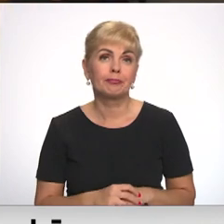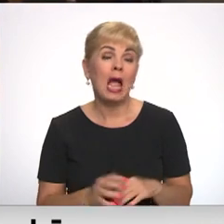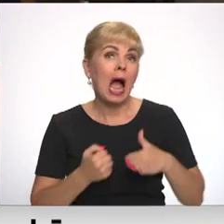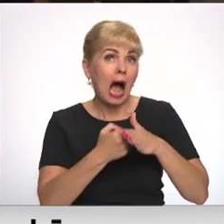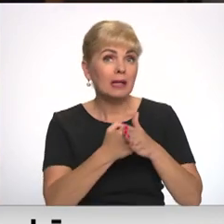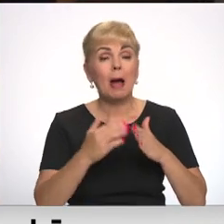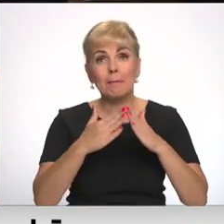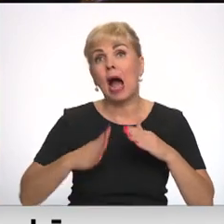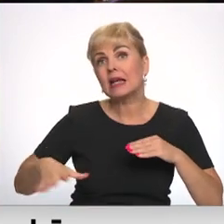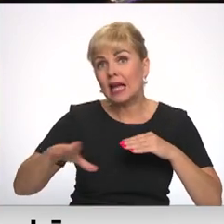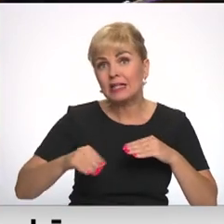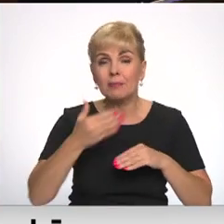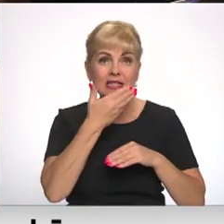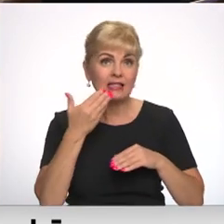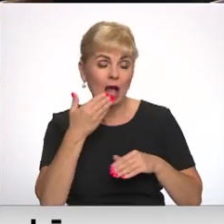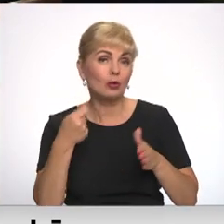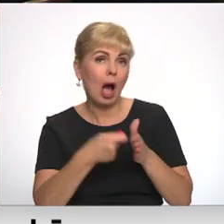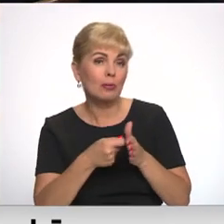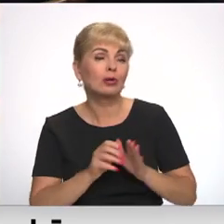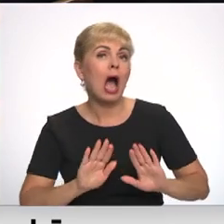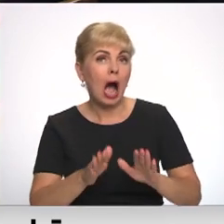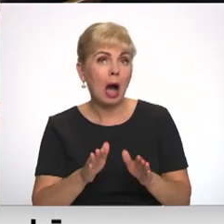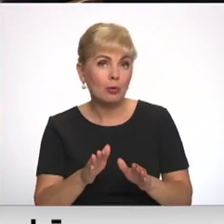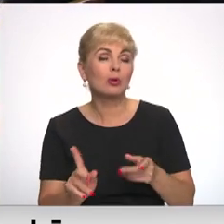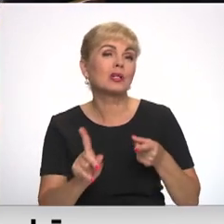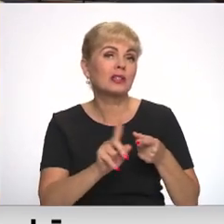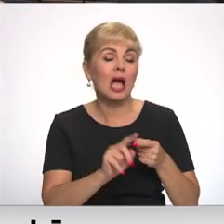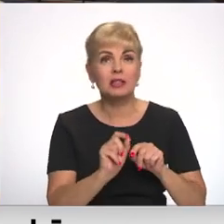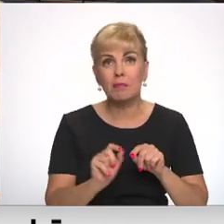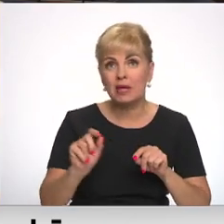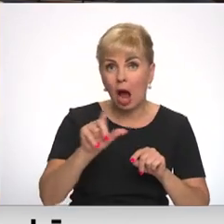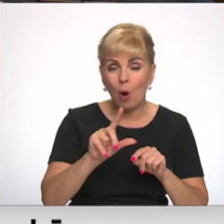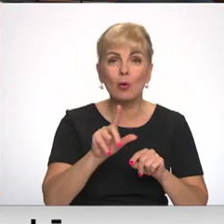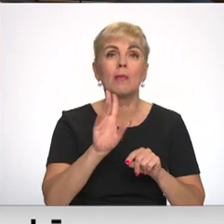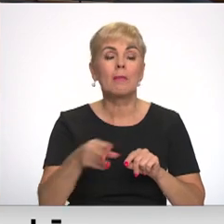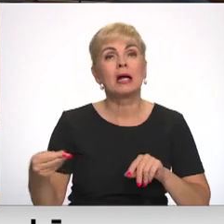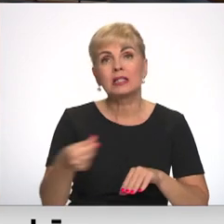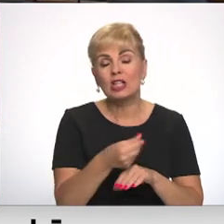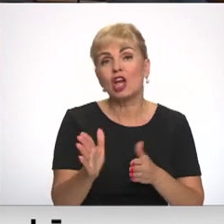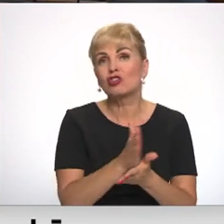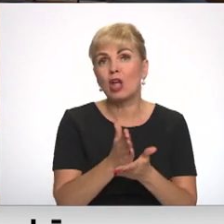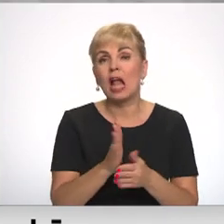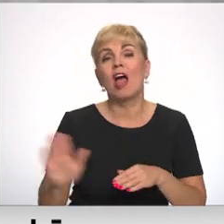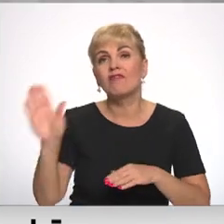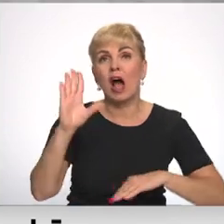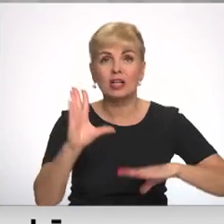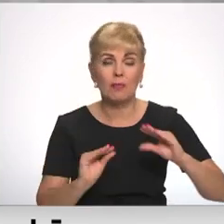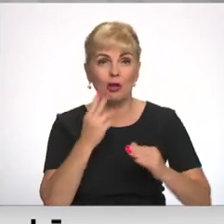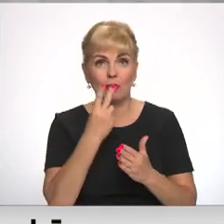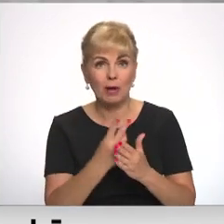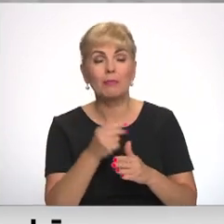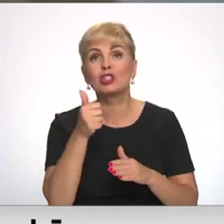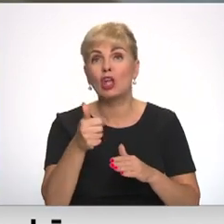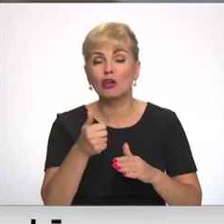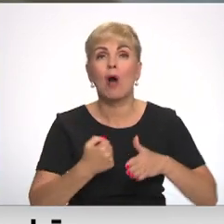Atbalsts mājsaimniecībām ar siltuma apgādi un apkuri saistīto izmaksu pieauguma daļējai sekšanai no valsts budžeta līdzekļiem paredz sešus